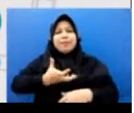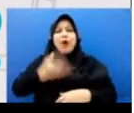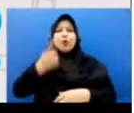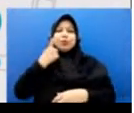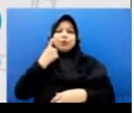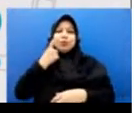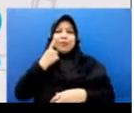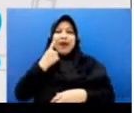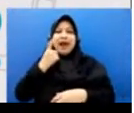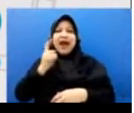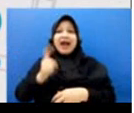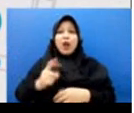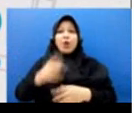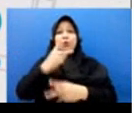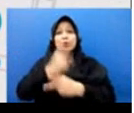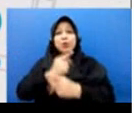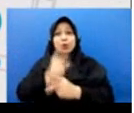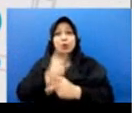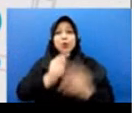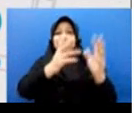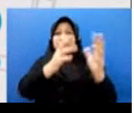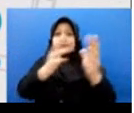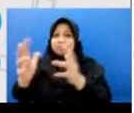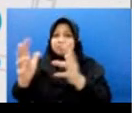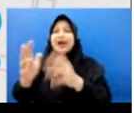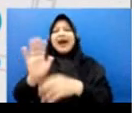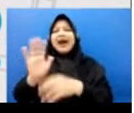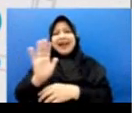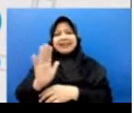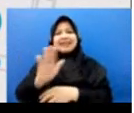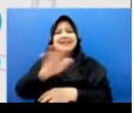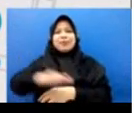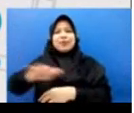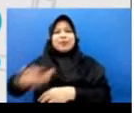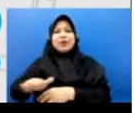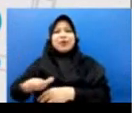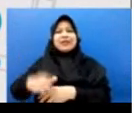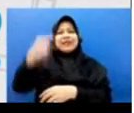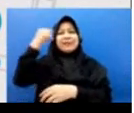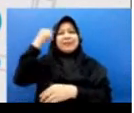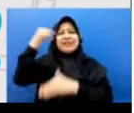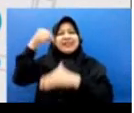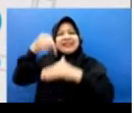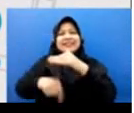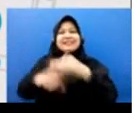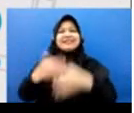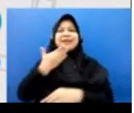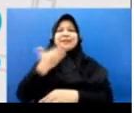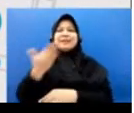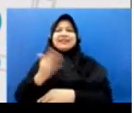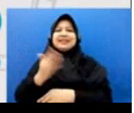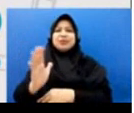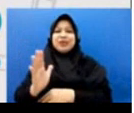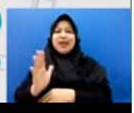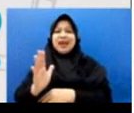maka berpikir kritis akan menjadi kebiasaan, menjadi tugas yang relatif tidak ditolak oleh murid.